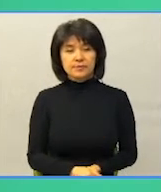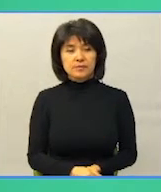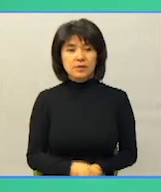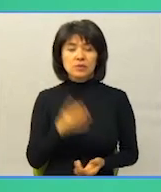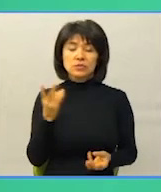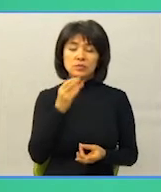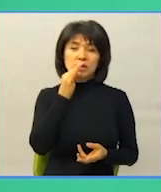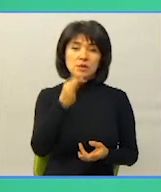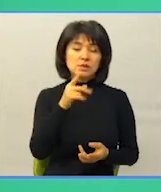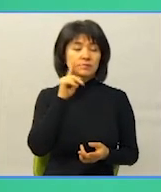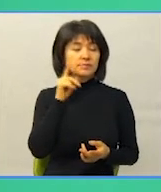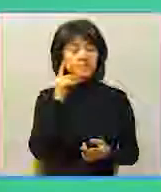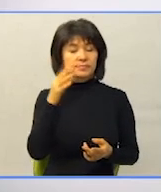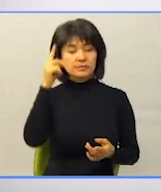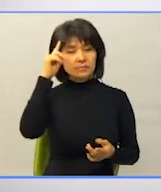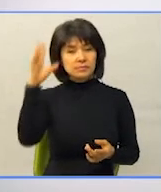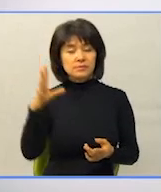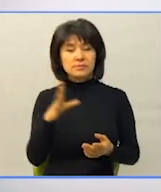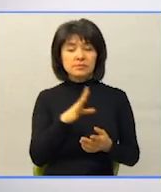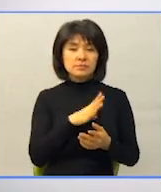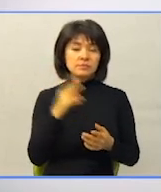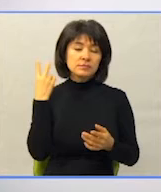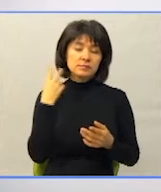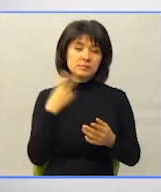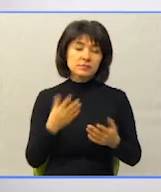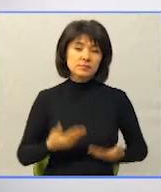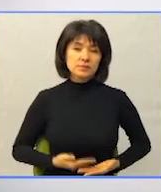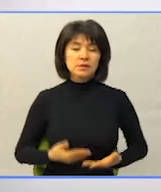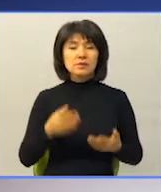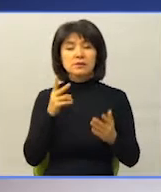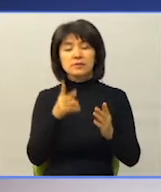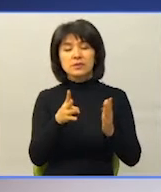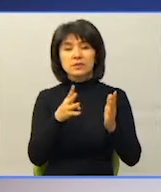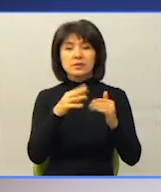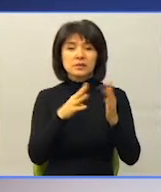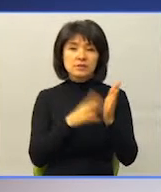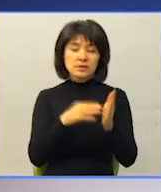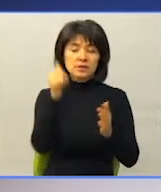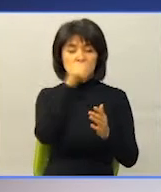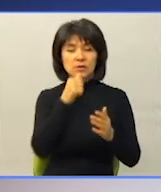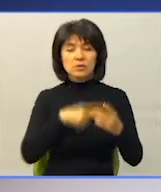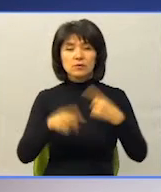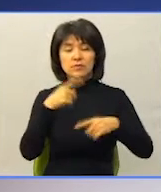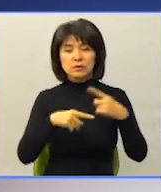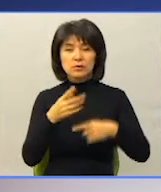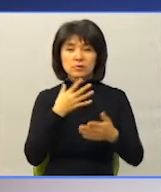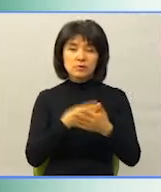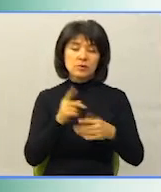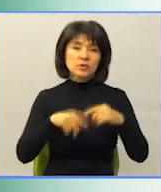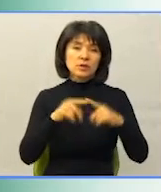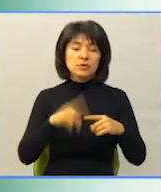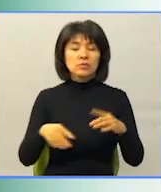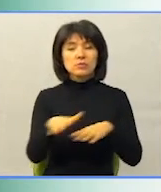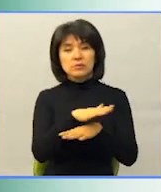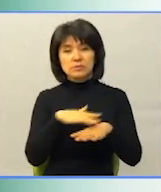Айта кетейік, жас ғалым бұған дейін Америка Құрама Штаттарында тұрған, 2019 жылы туған жеріне оралды. Бұл марапатқа өз